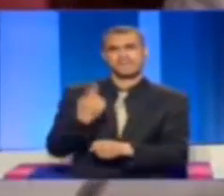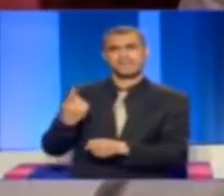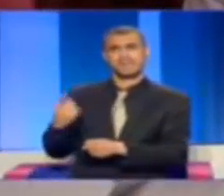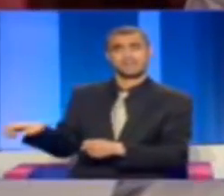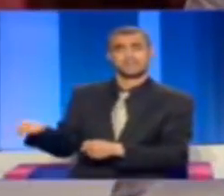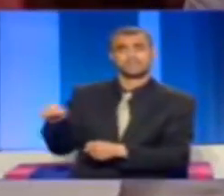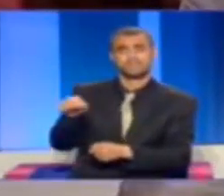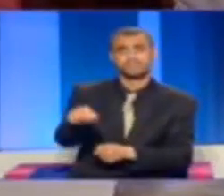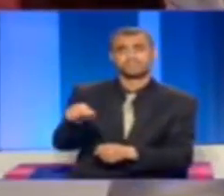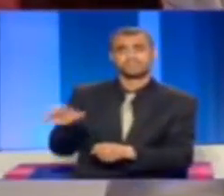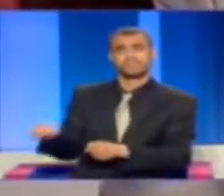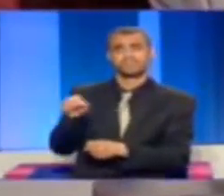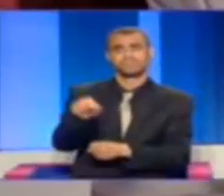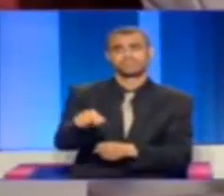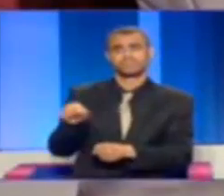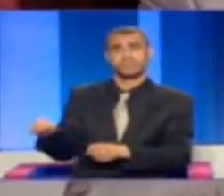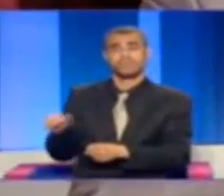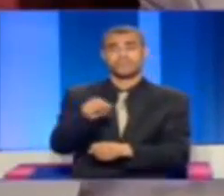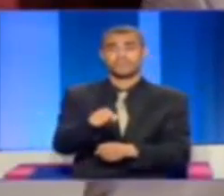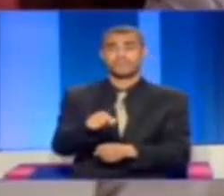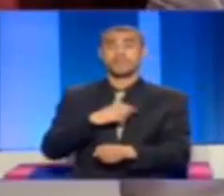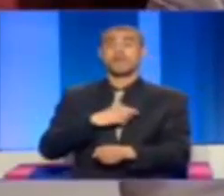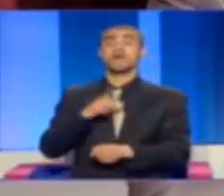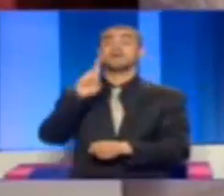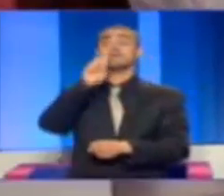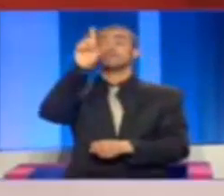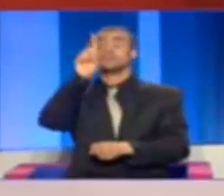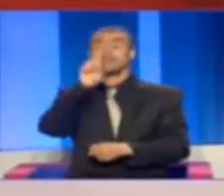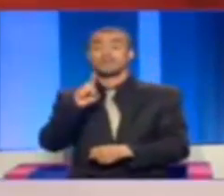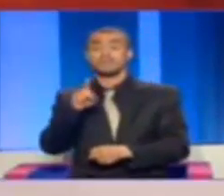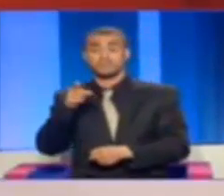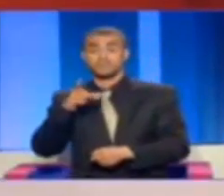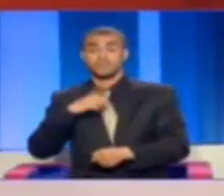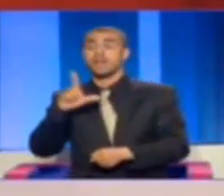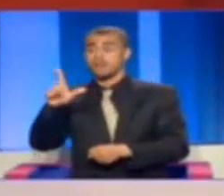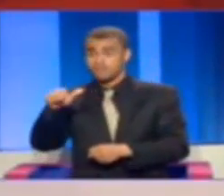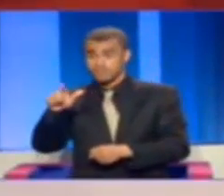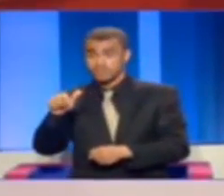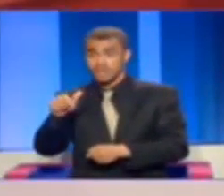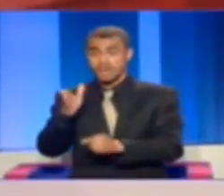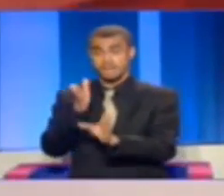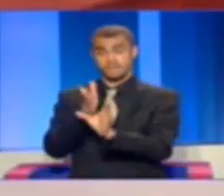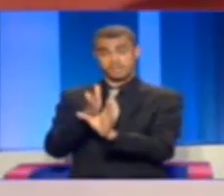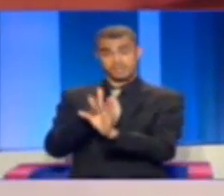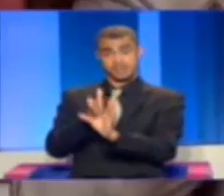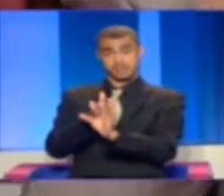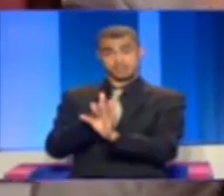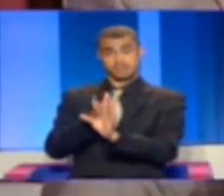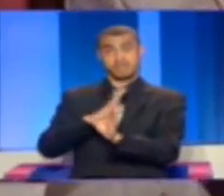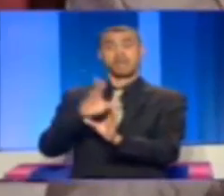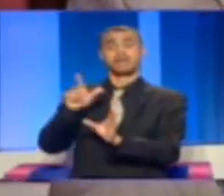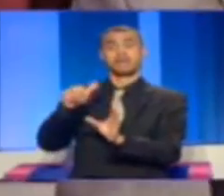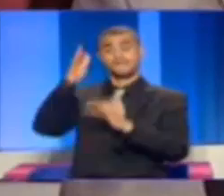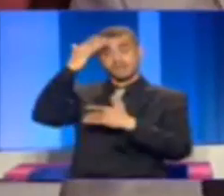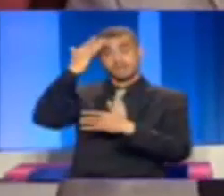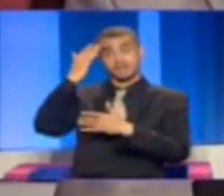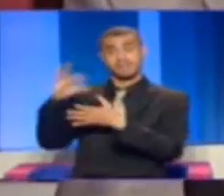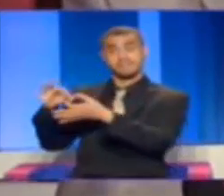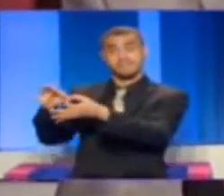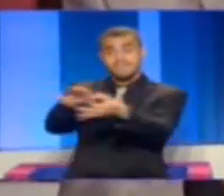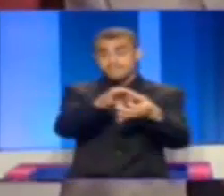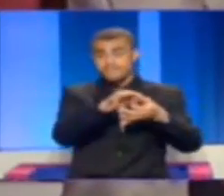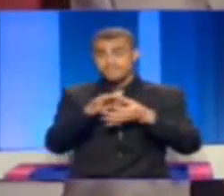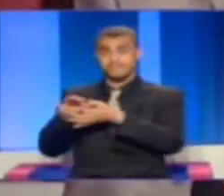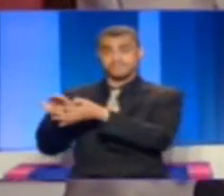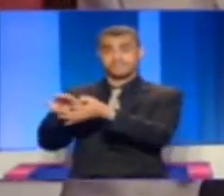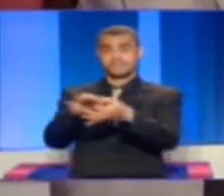الحصص، اسكو عندنا لو بسيكولوج كي بو باسكو في الدول عندنا كما قال الاستاذ خلال النقاش ديالنا ان